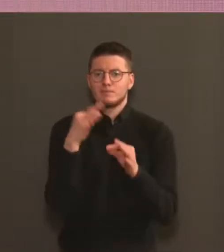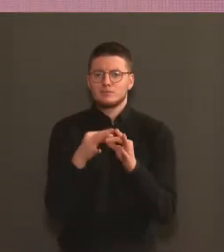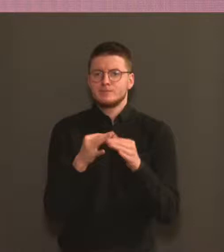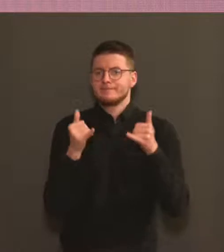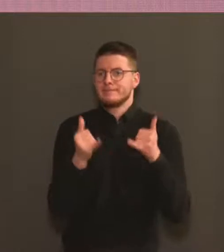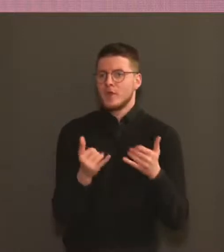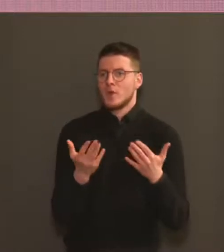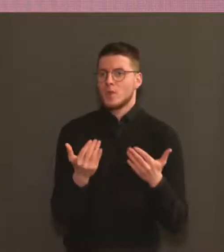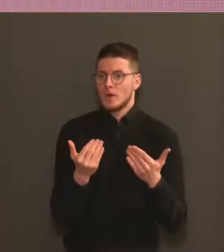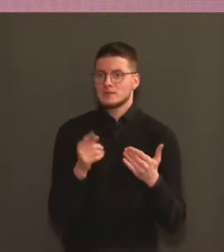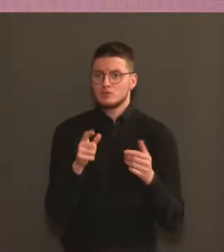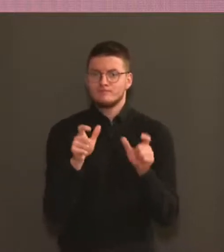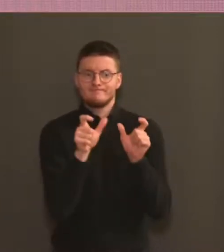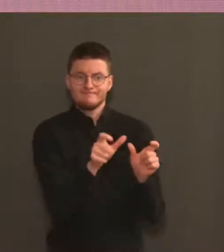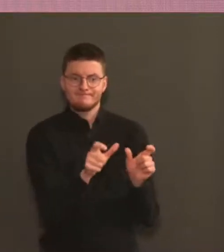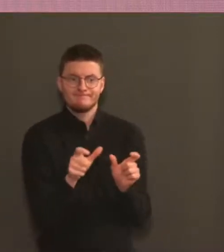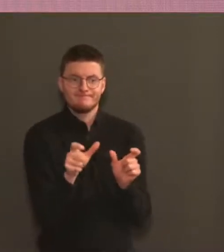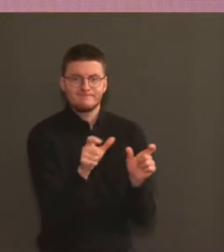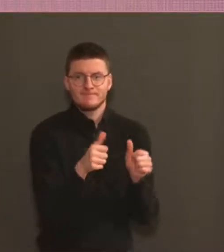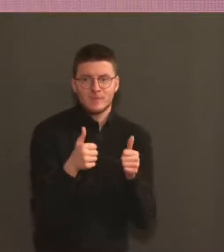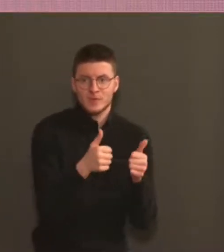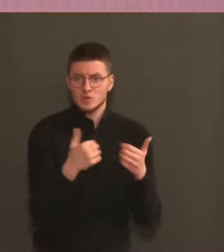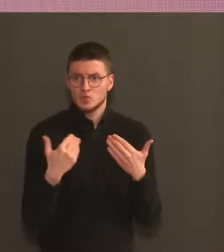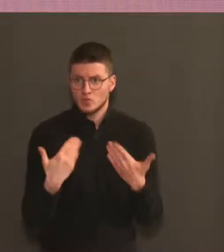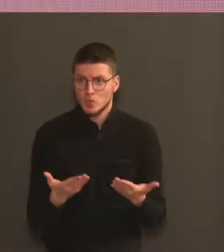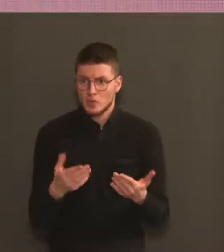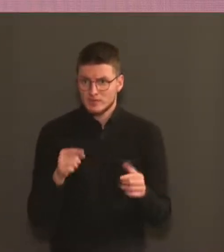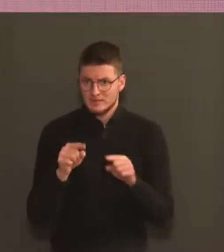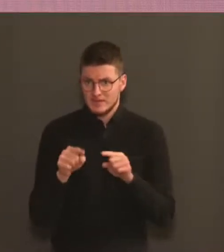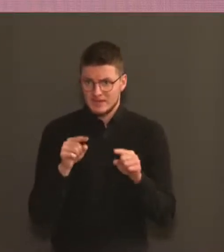worden opgevolgd enzovoort.